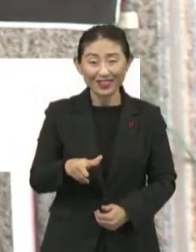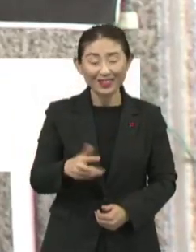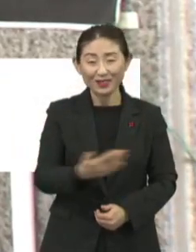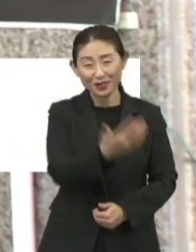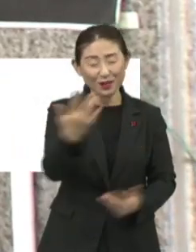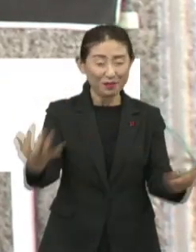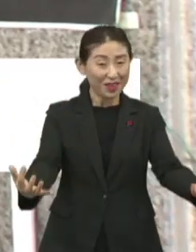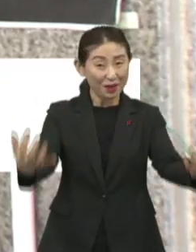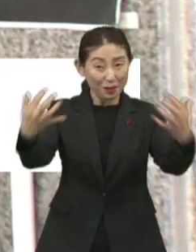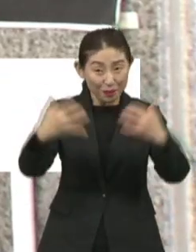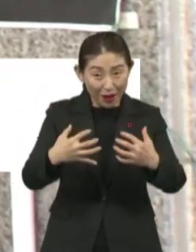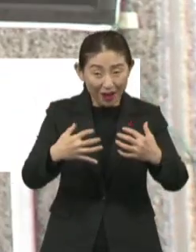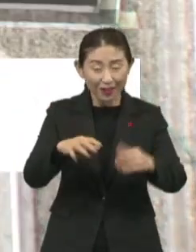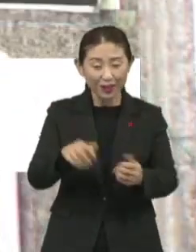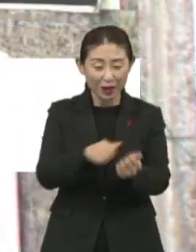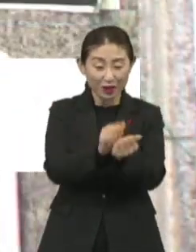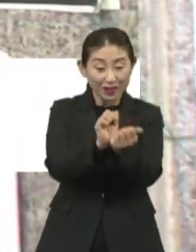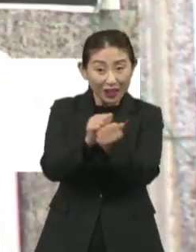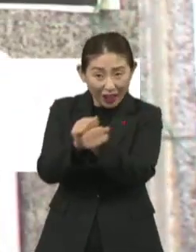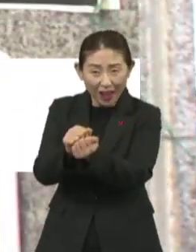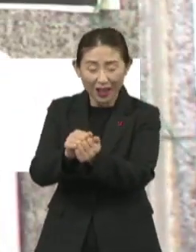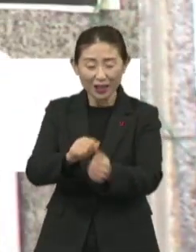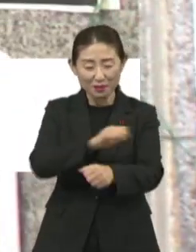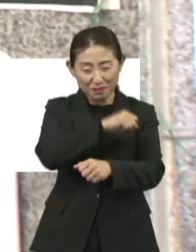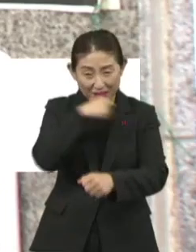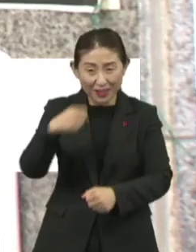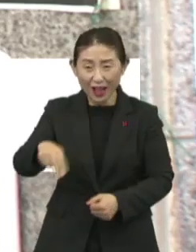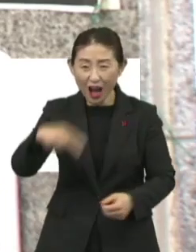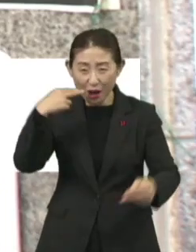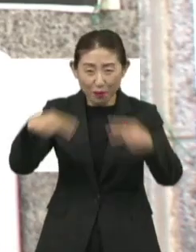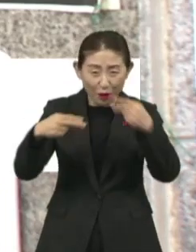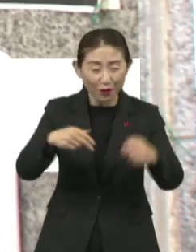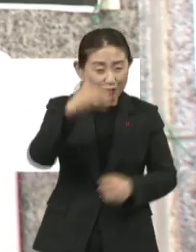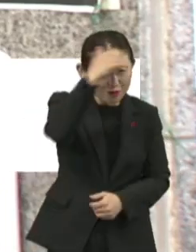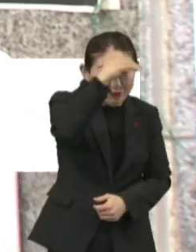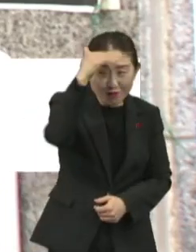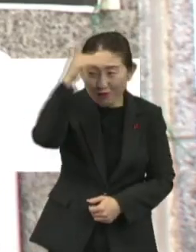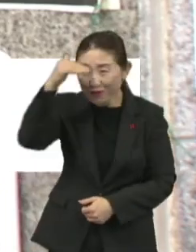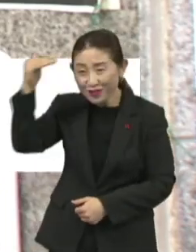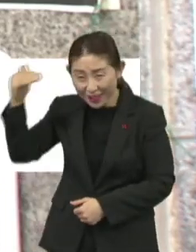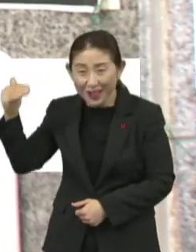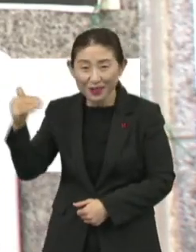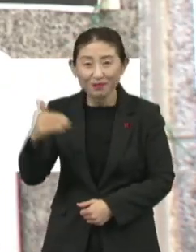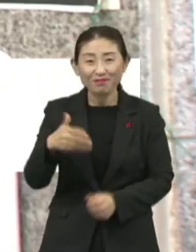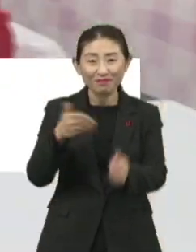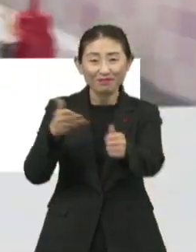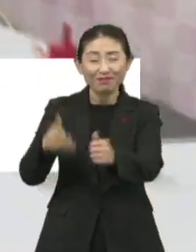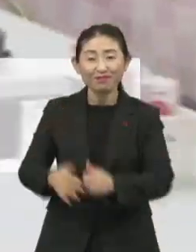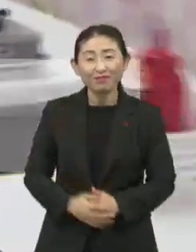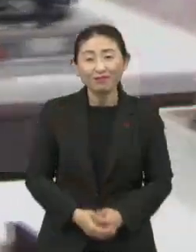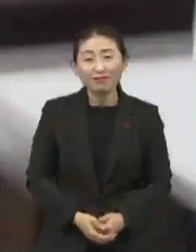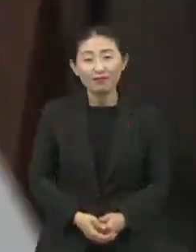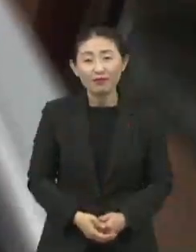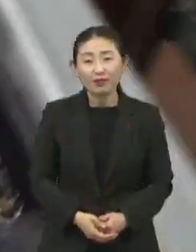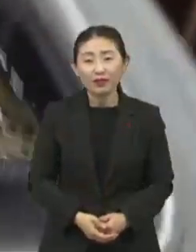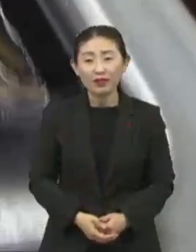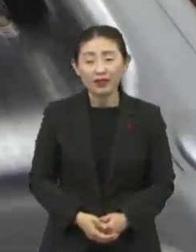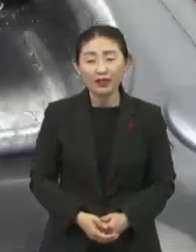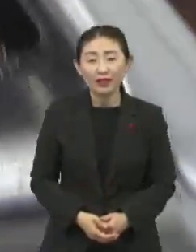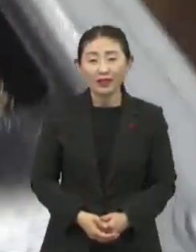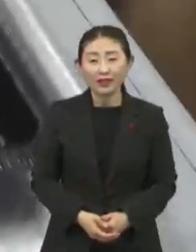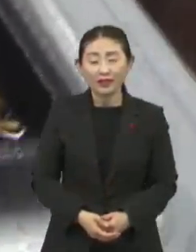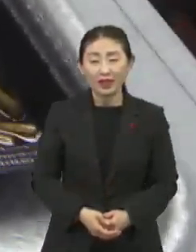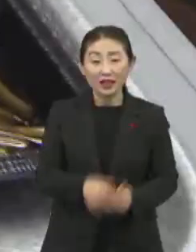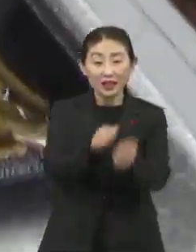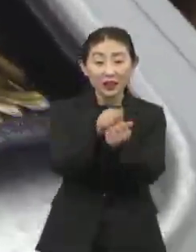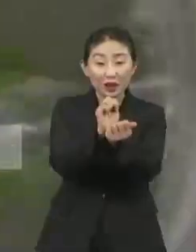오셔서 남당이 관광도 하고 명품 새조개 많이 드시고 또 많이 와주시기를 바라겠습니다. 겨울 입맛